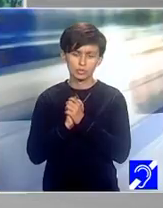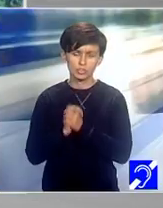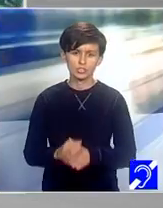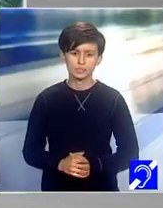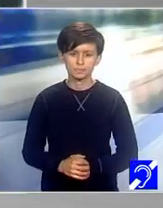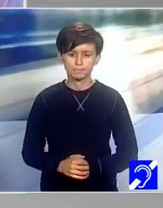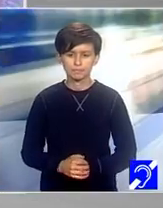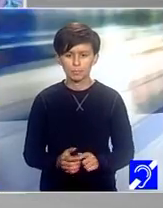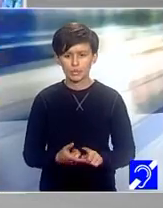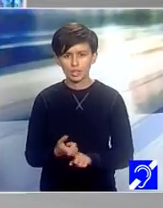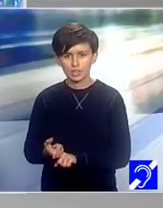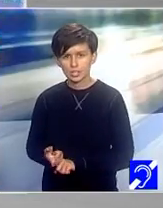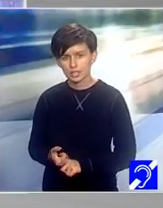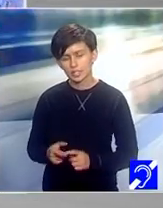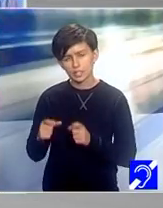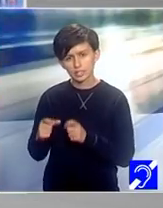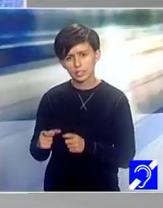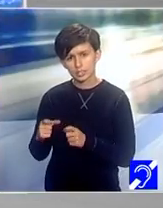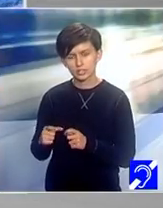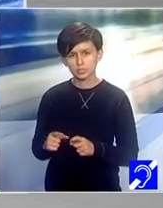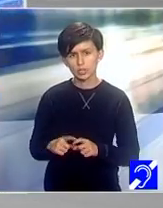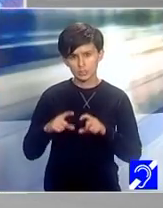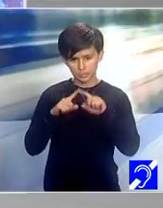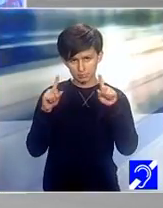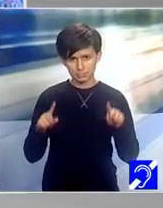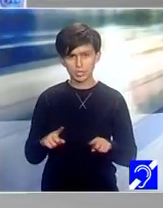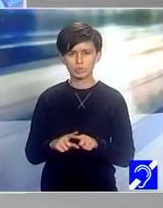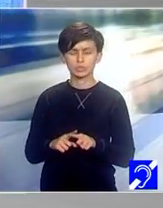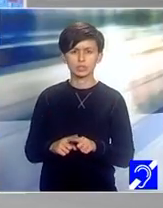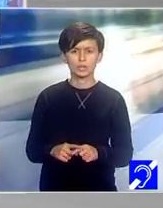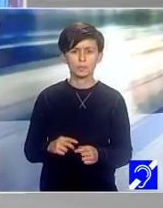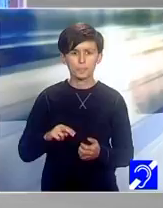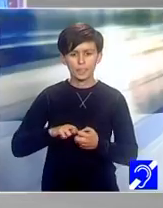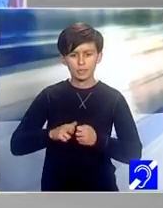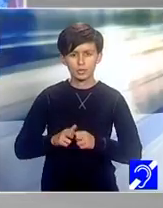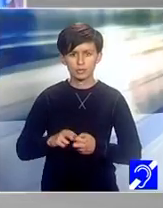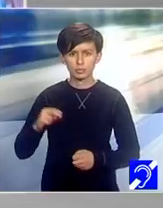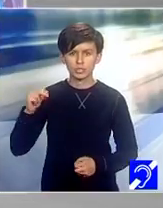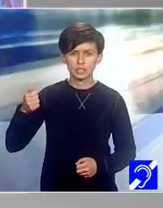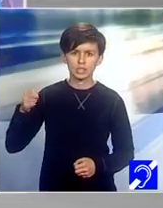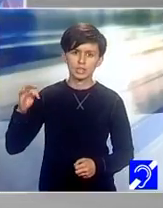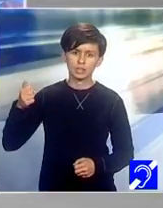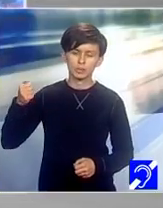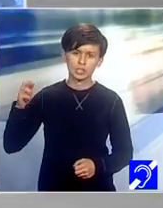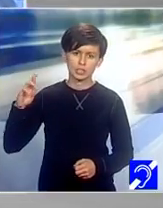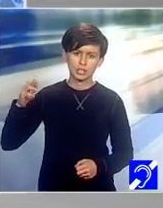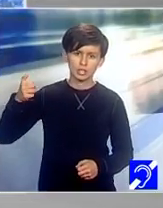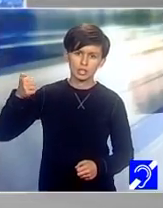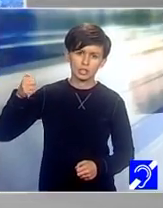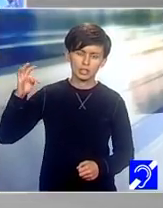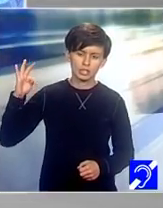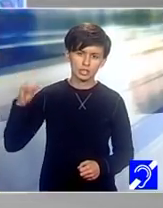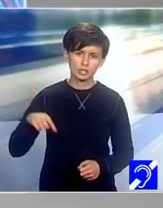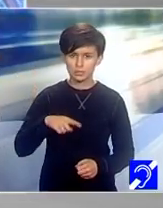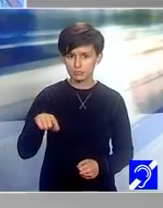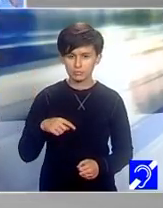privește situația plăcuțelor, a problemei de la Pata Râț sau a sediului filarmonicii, pur și simplu noi